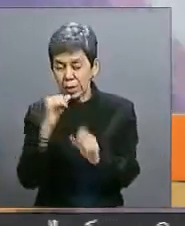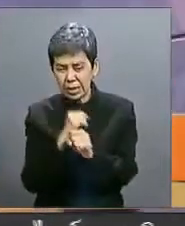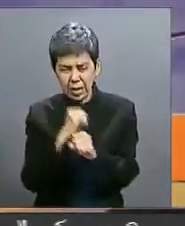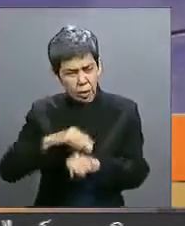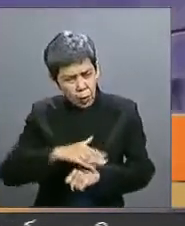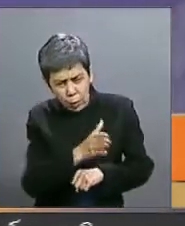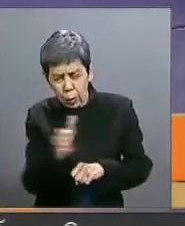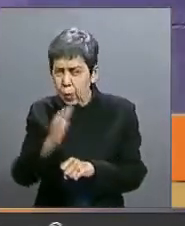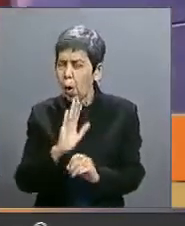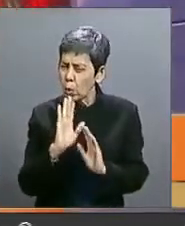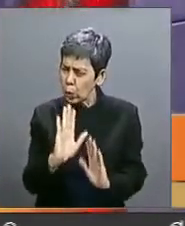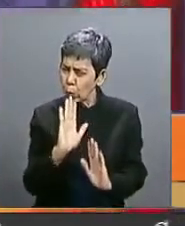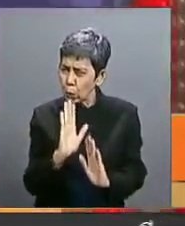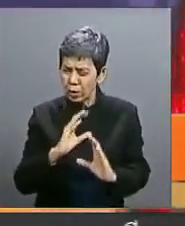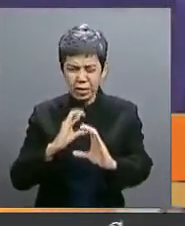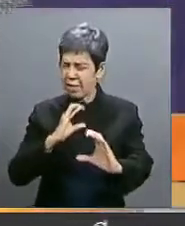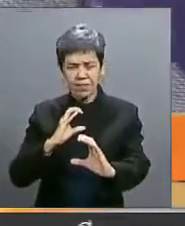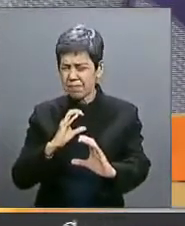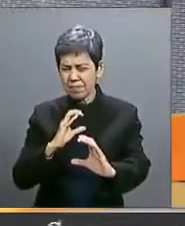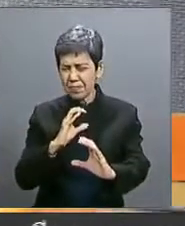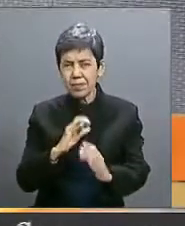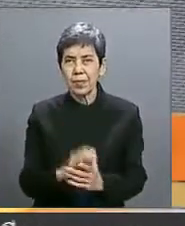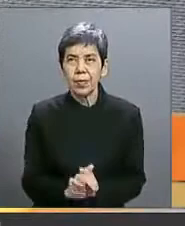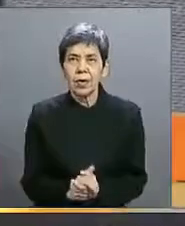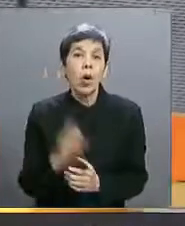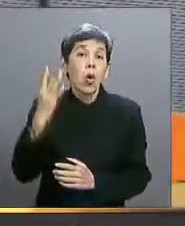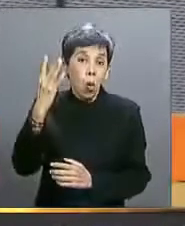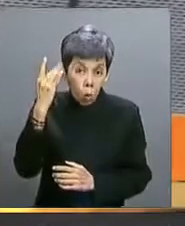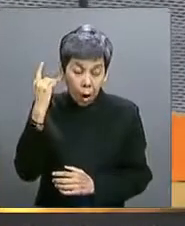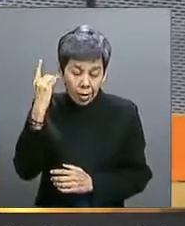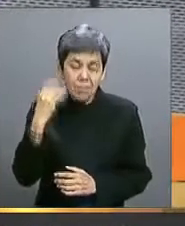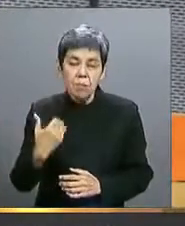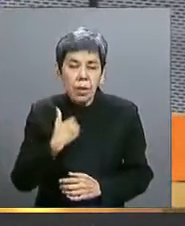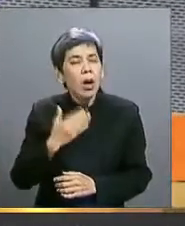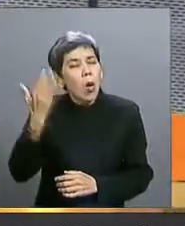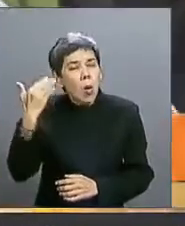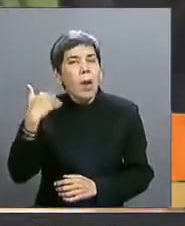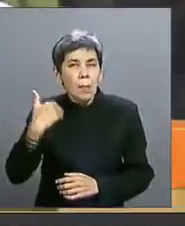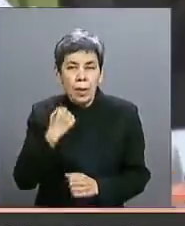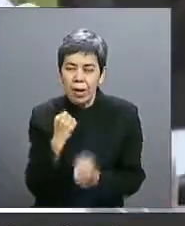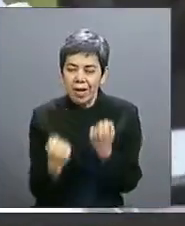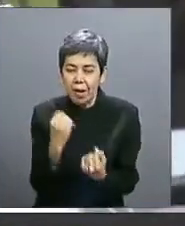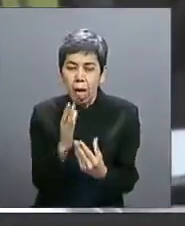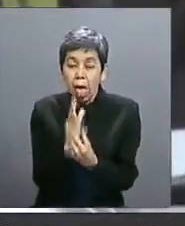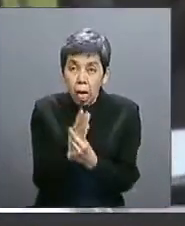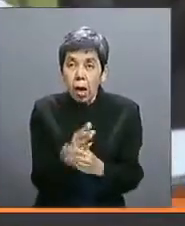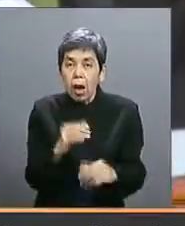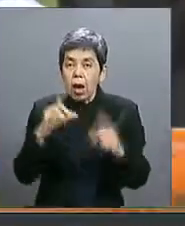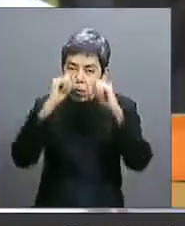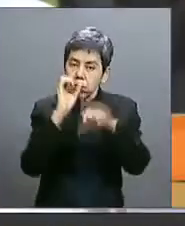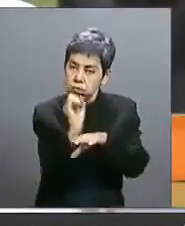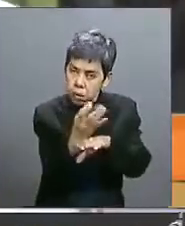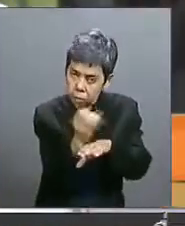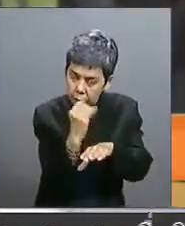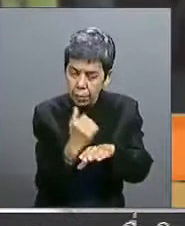ขึ้นลงรถบัสขนาดใหญ ่อย่างเมื่อวานก่อนที่แล้วเมื่อ 2-3 วันเนี่ยที่เบรกแตกก็ชนรถพยาบาลรถ